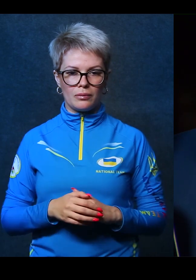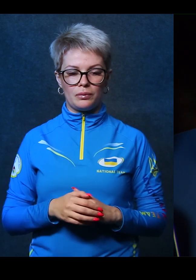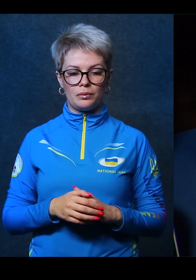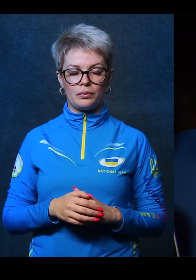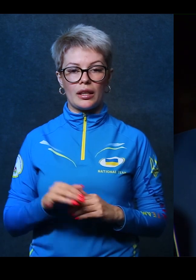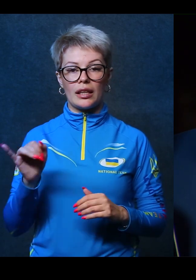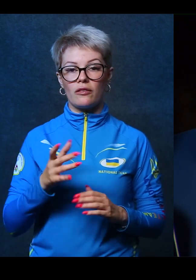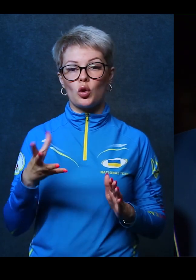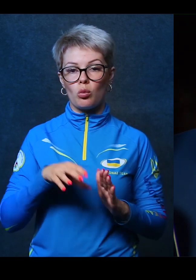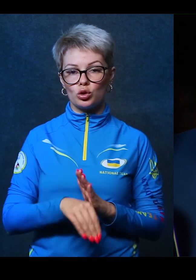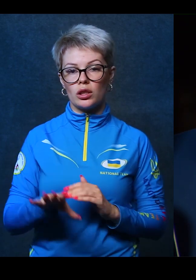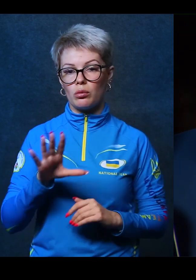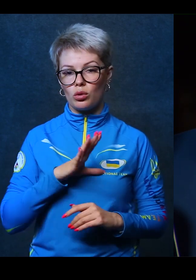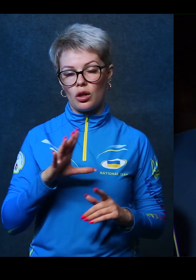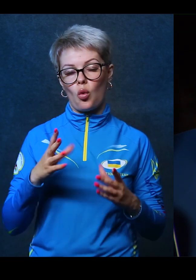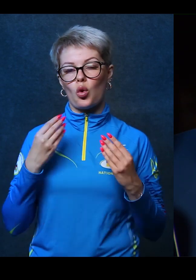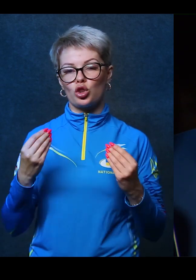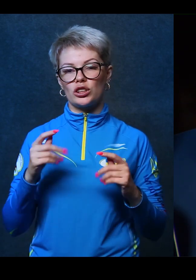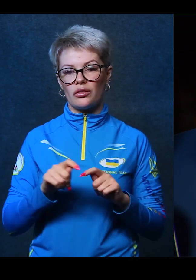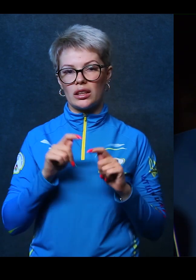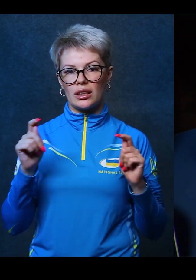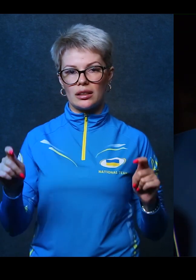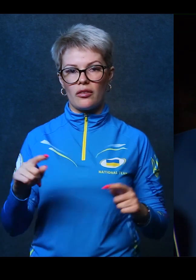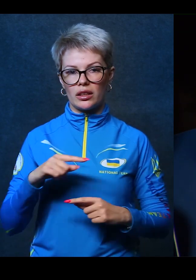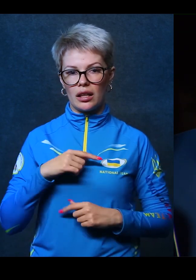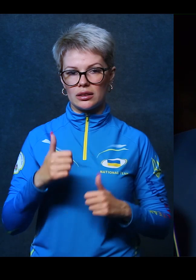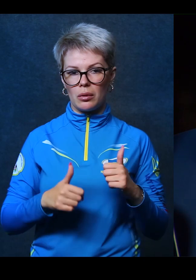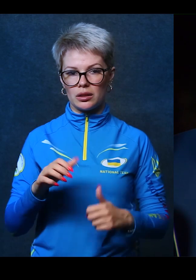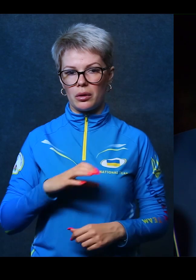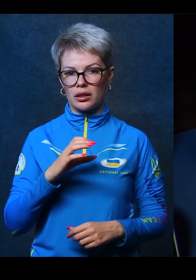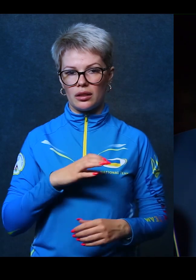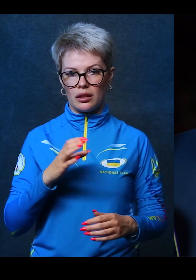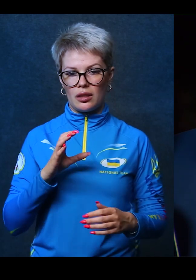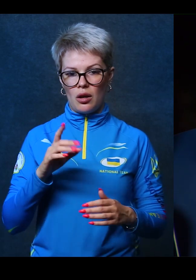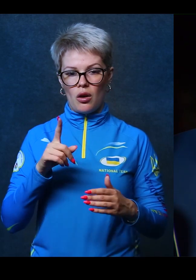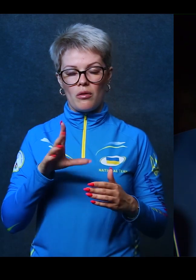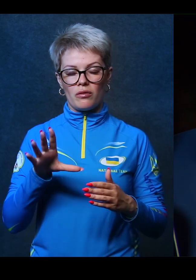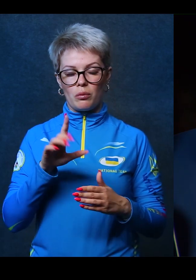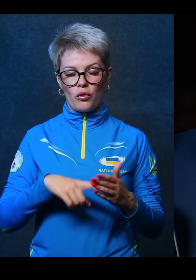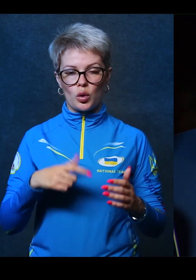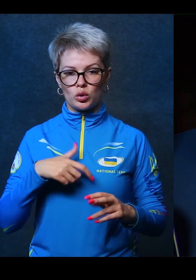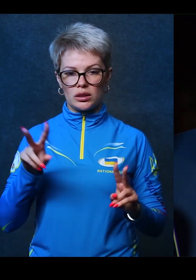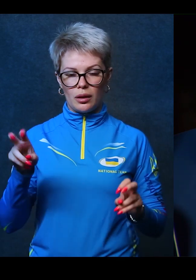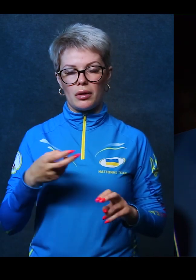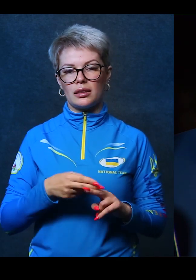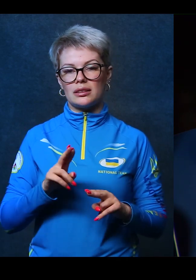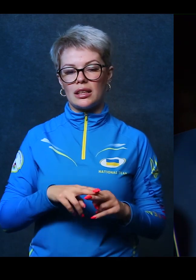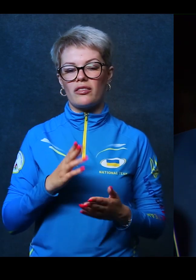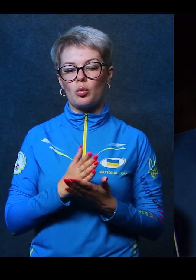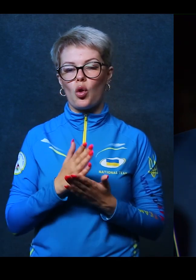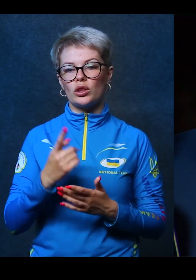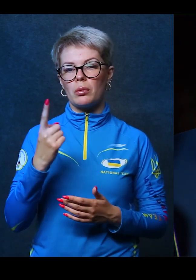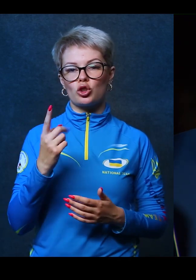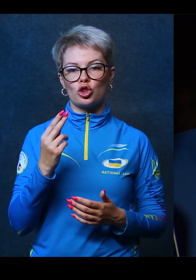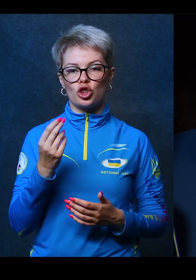зміни, і в тому числі було урочисте відкриття фінальних змагань спартакіади, всеукраїнської спартакіади «По віру в себе». Це відбулося